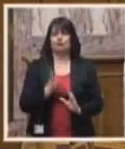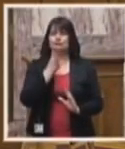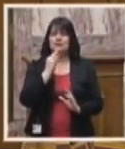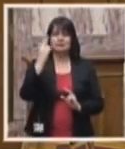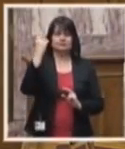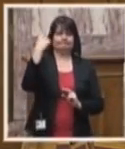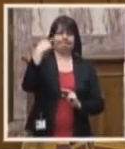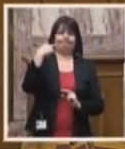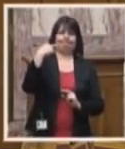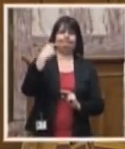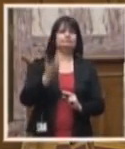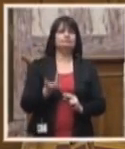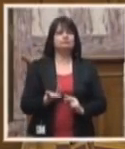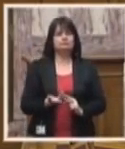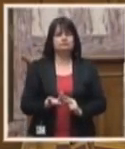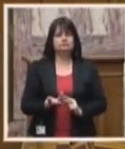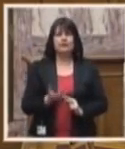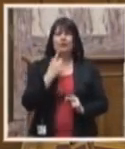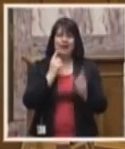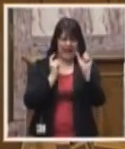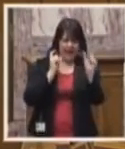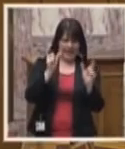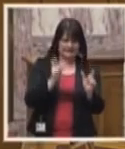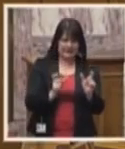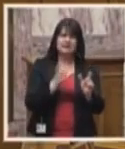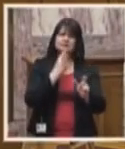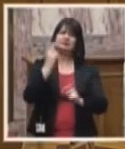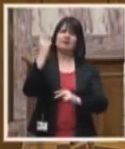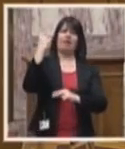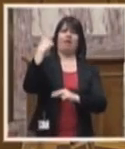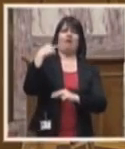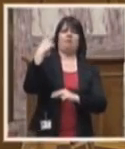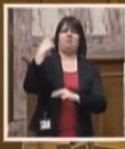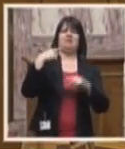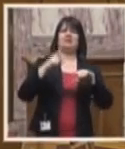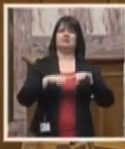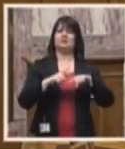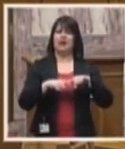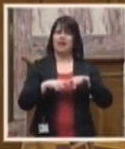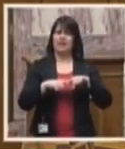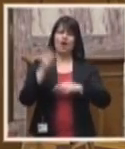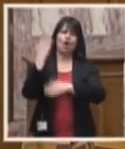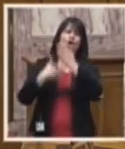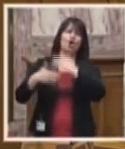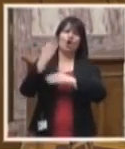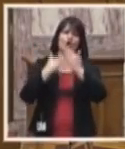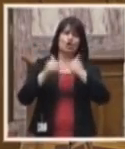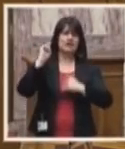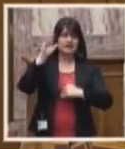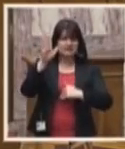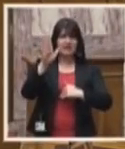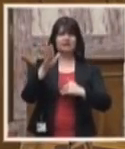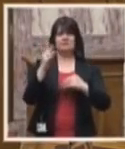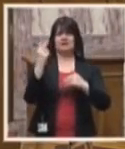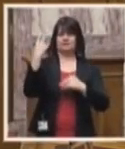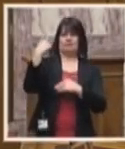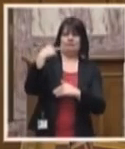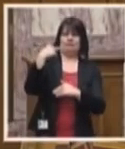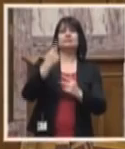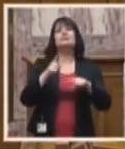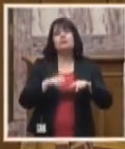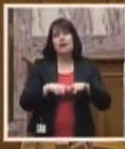κηδεμονίας. Εγώ δεν έχω πρόβλημα με τις λέξεις. Της επιτήρησης, στην οποία μπήκαμε όχι σήμερα, εδώ και χρόνια. Και όσους